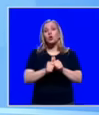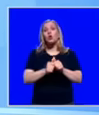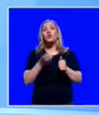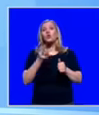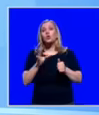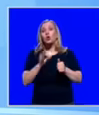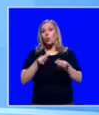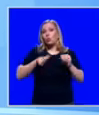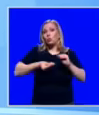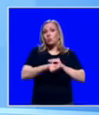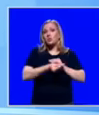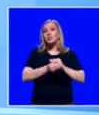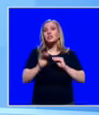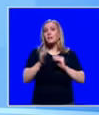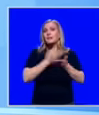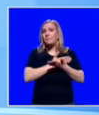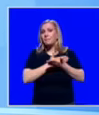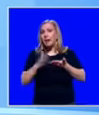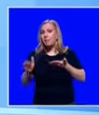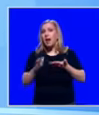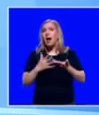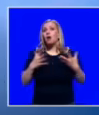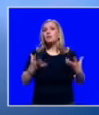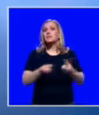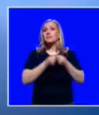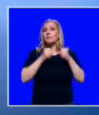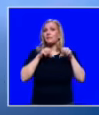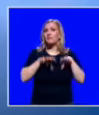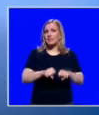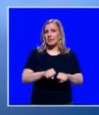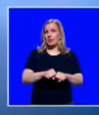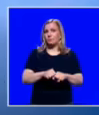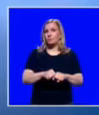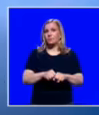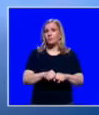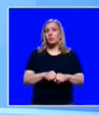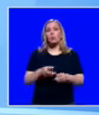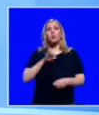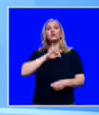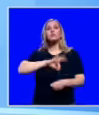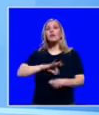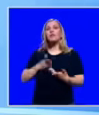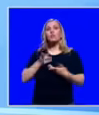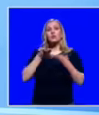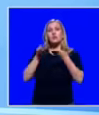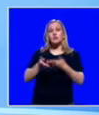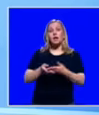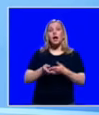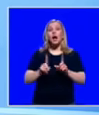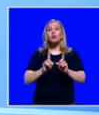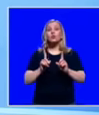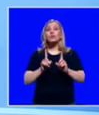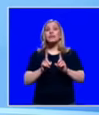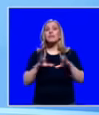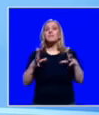бъде премахната, ако вземе властта. И то с драстични мерки. Ако вземете властта, успех, естествено, какво ще е? Ако не вземе властта, ще